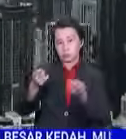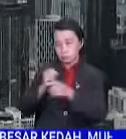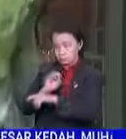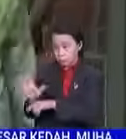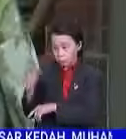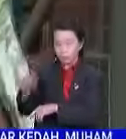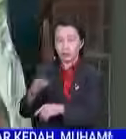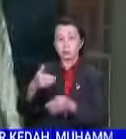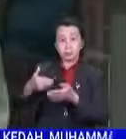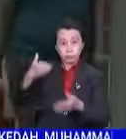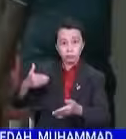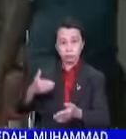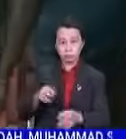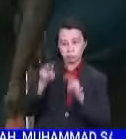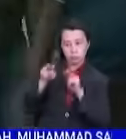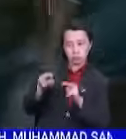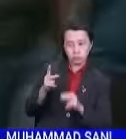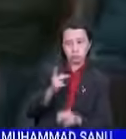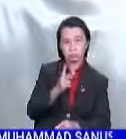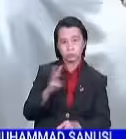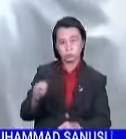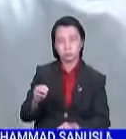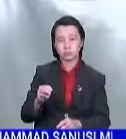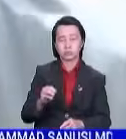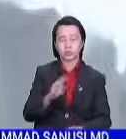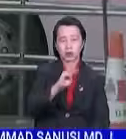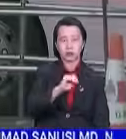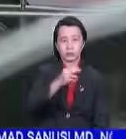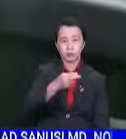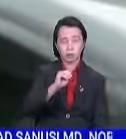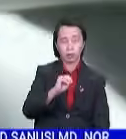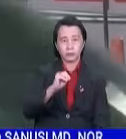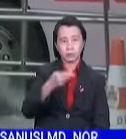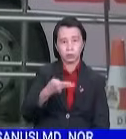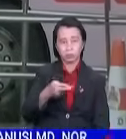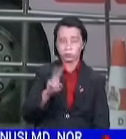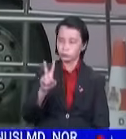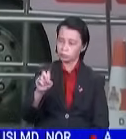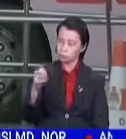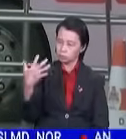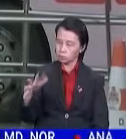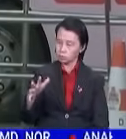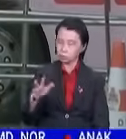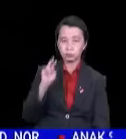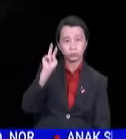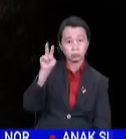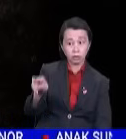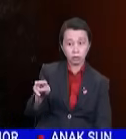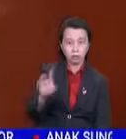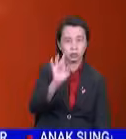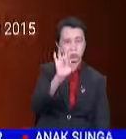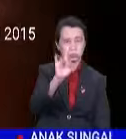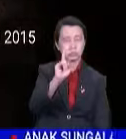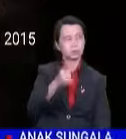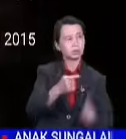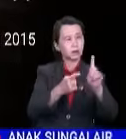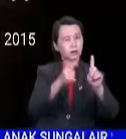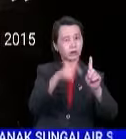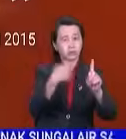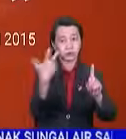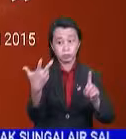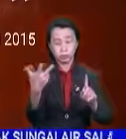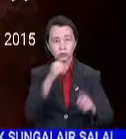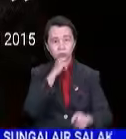19983 auan kesehatan dan morbidity kebangsaan SMS pada 2015 mendapati satu daripada tiga